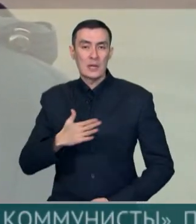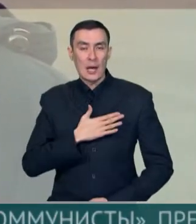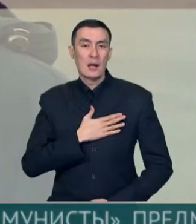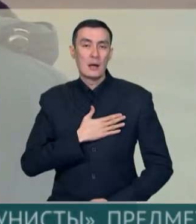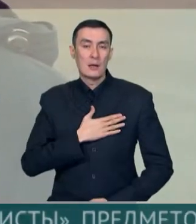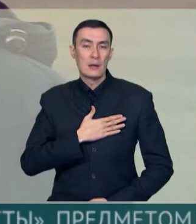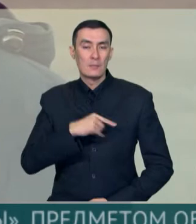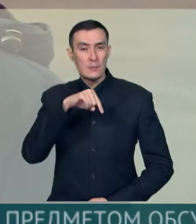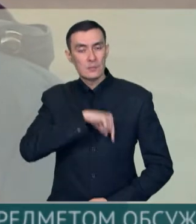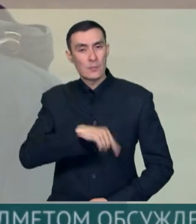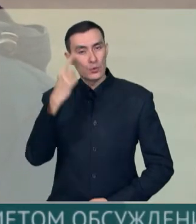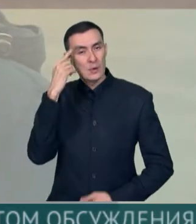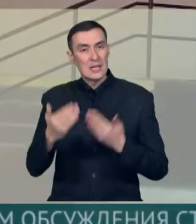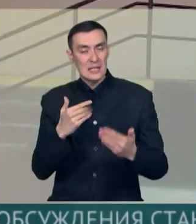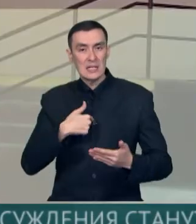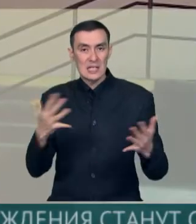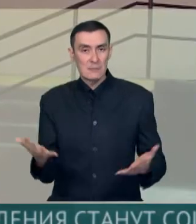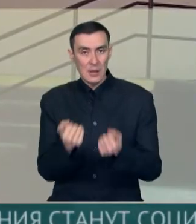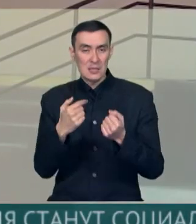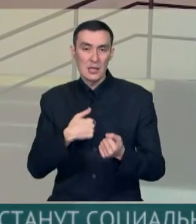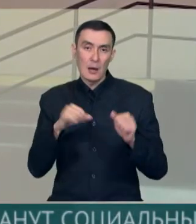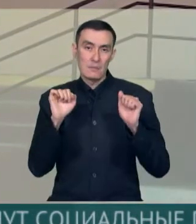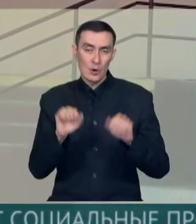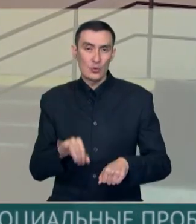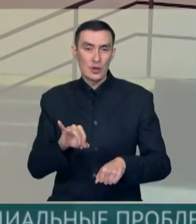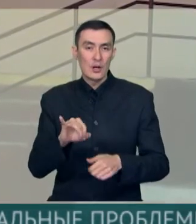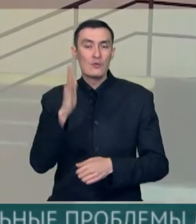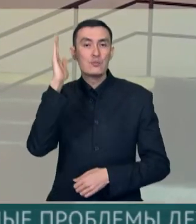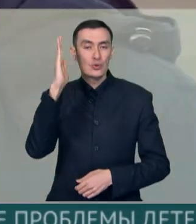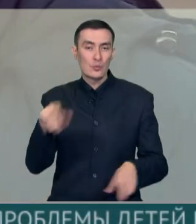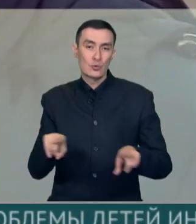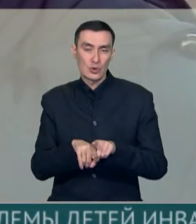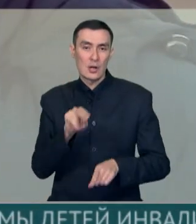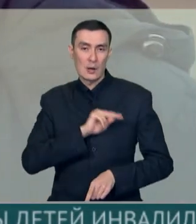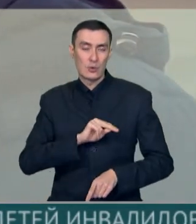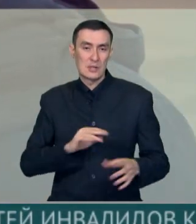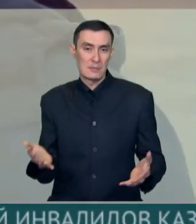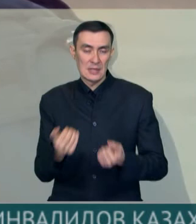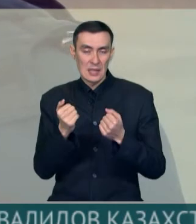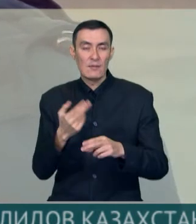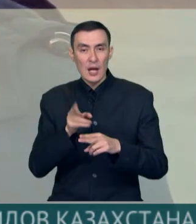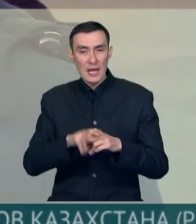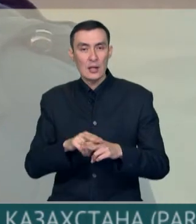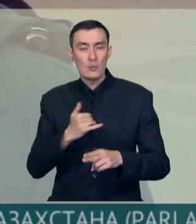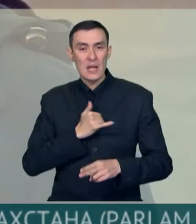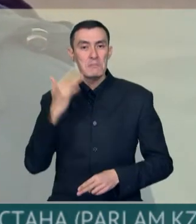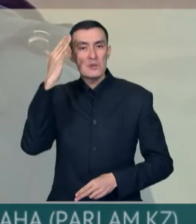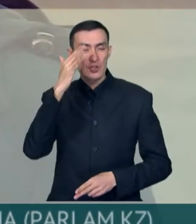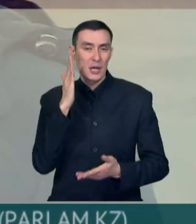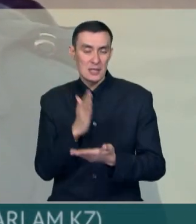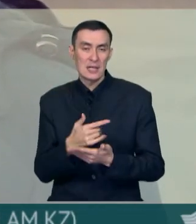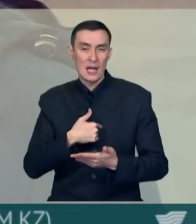потом я про себя подумал, если я спас его, я смогу и дальше продолжать спасать. И я к этой мечте стремлюсь. Я